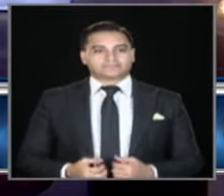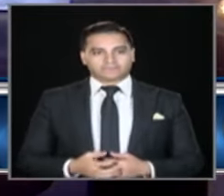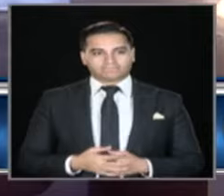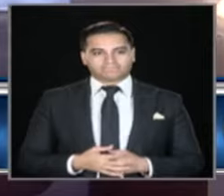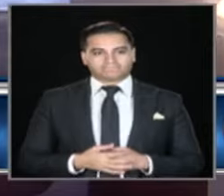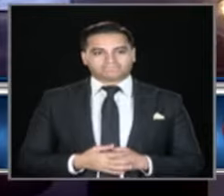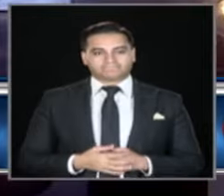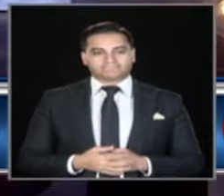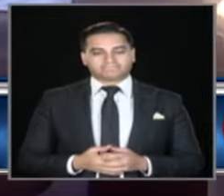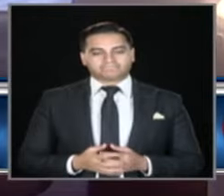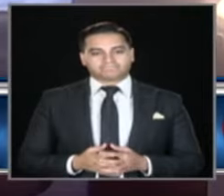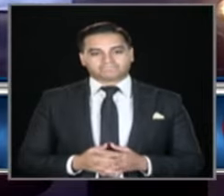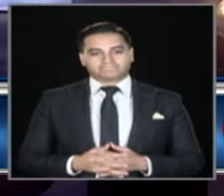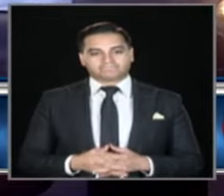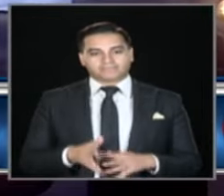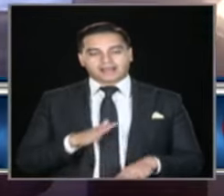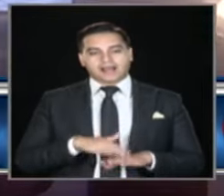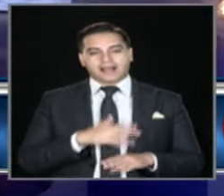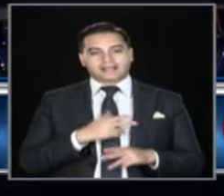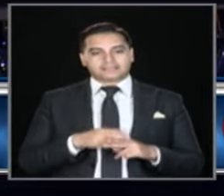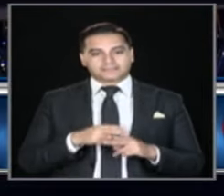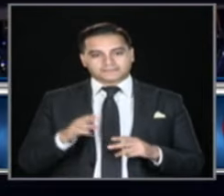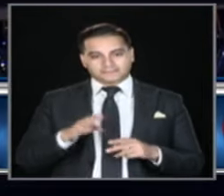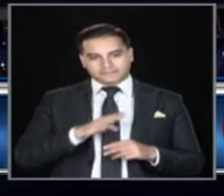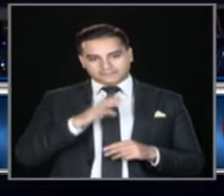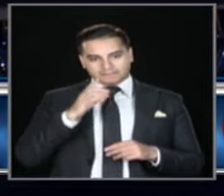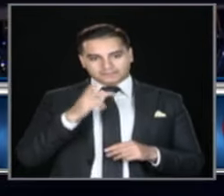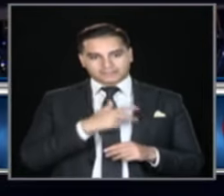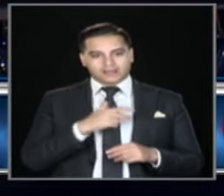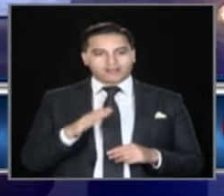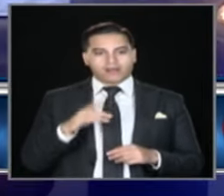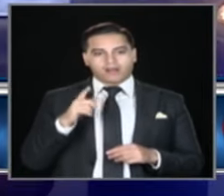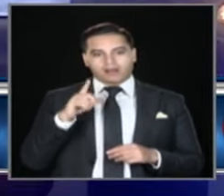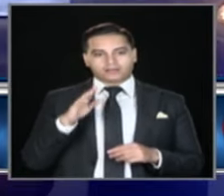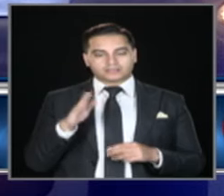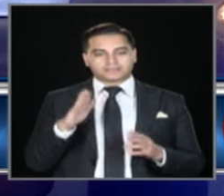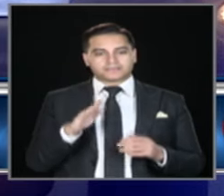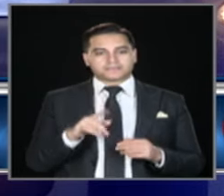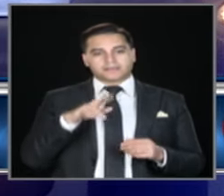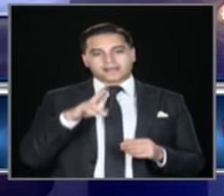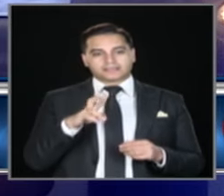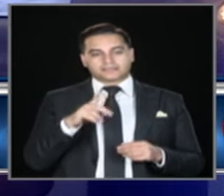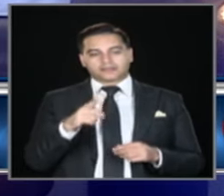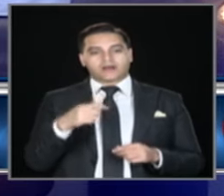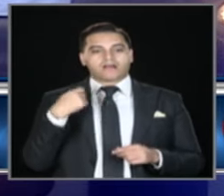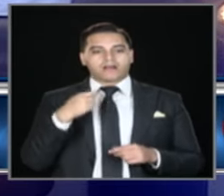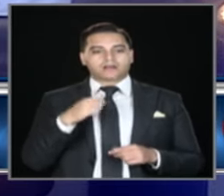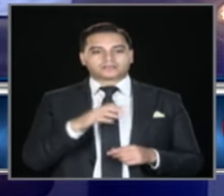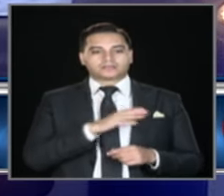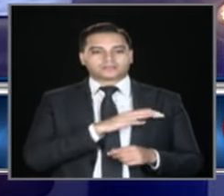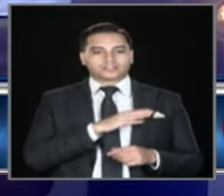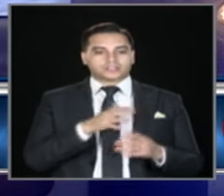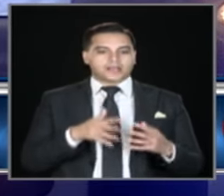هي على اسم الجنرال كارل سباتس ده رئيس قوات الاركان الامريكيه